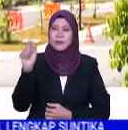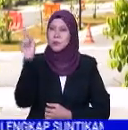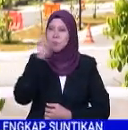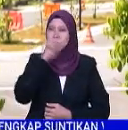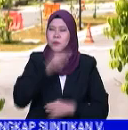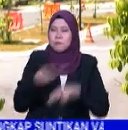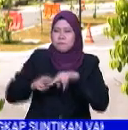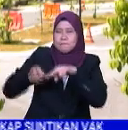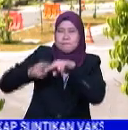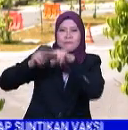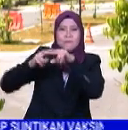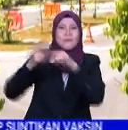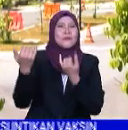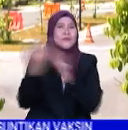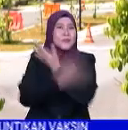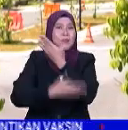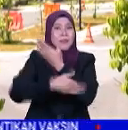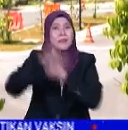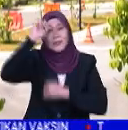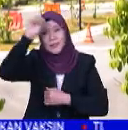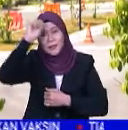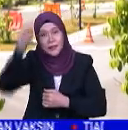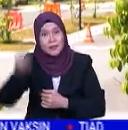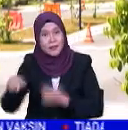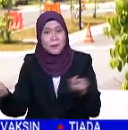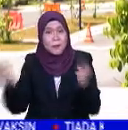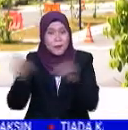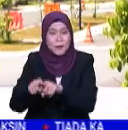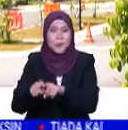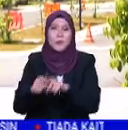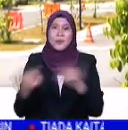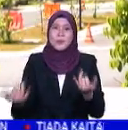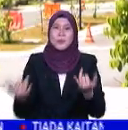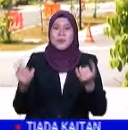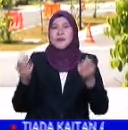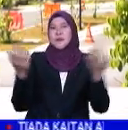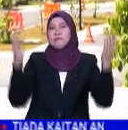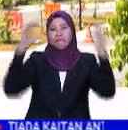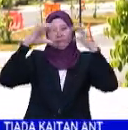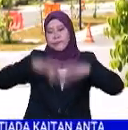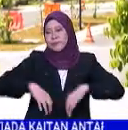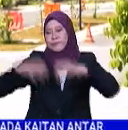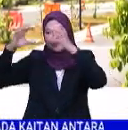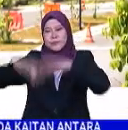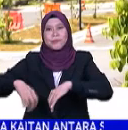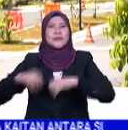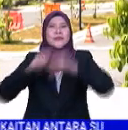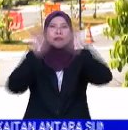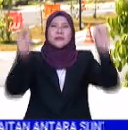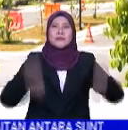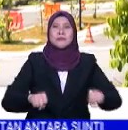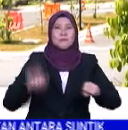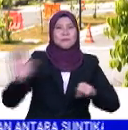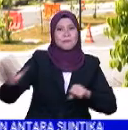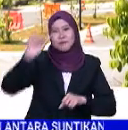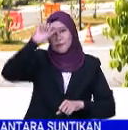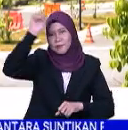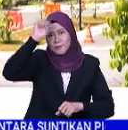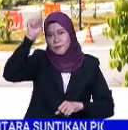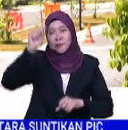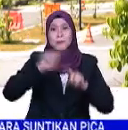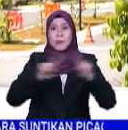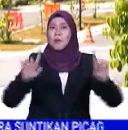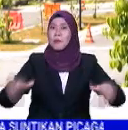COVID-19 di negara India sekaligus membawa kepada lumpuhnya sistem perkhidmatan kesihatan negara tersebut. Justeru,